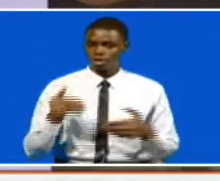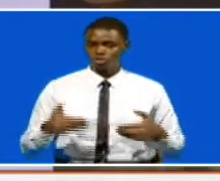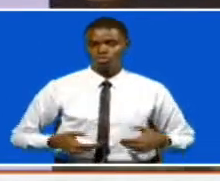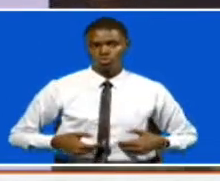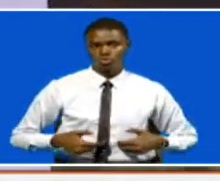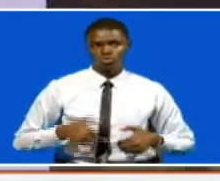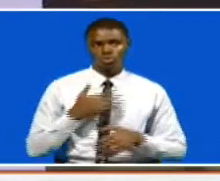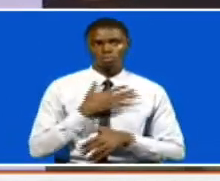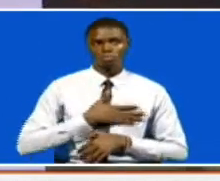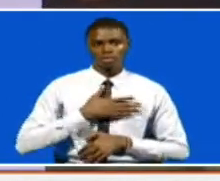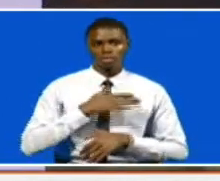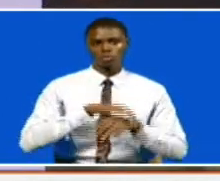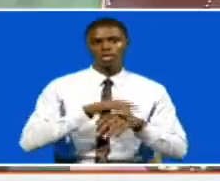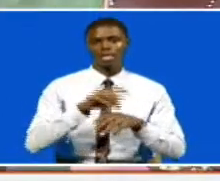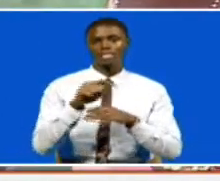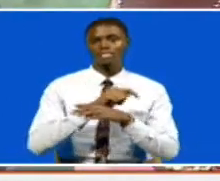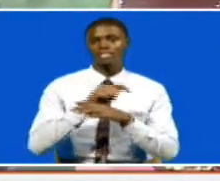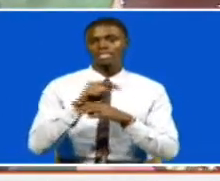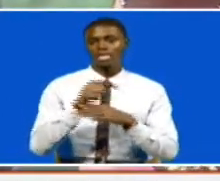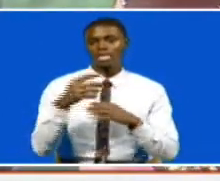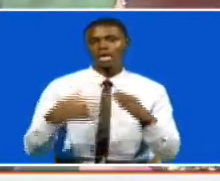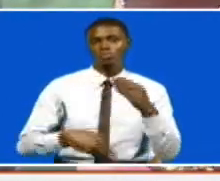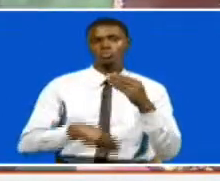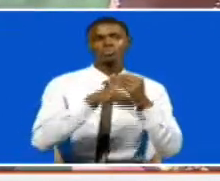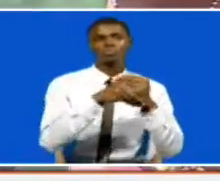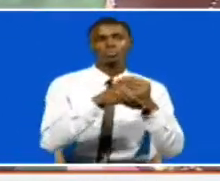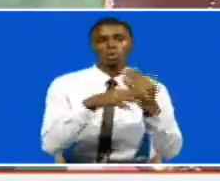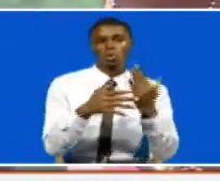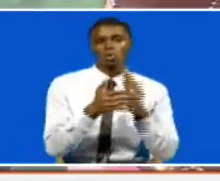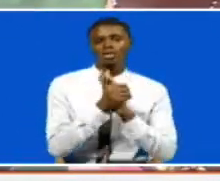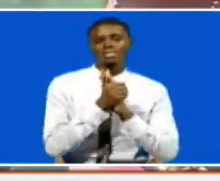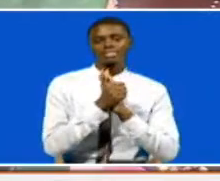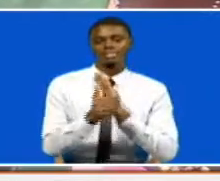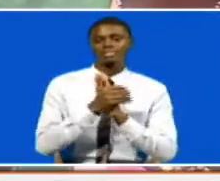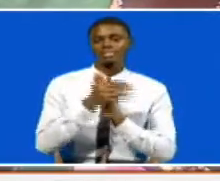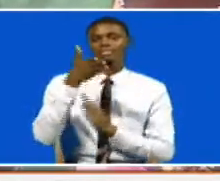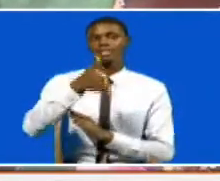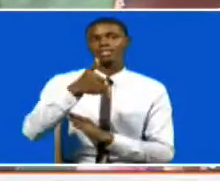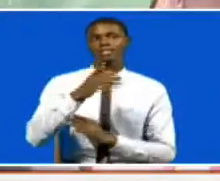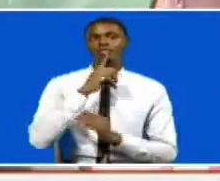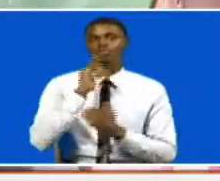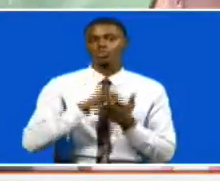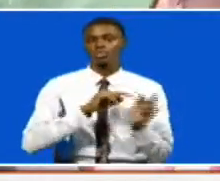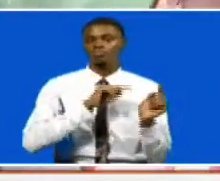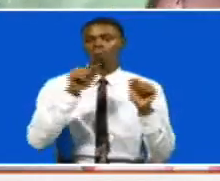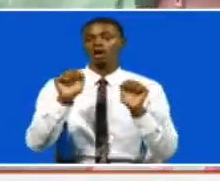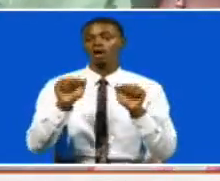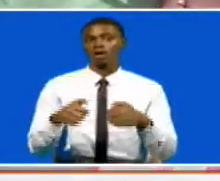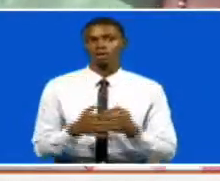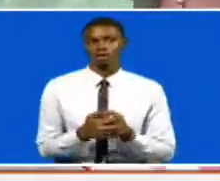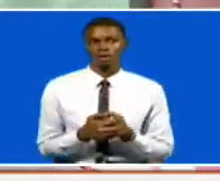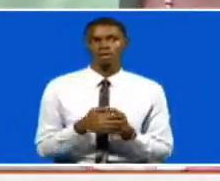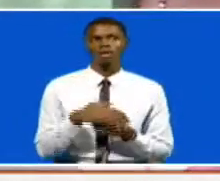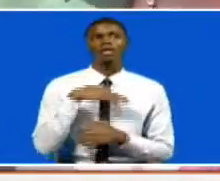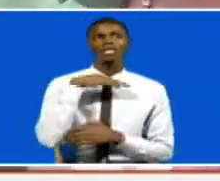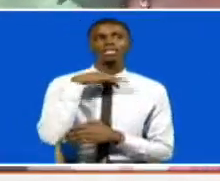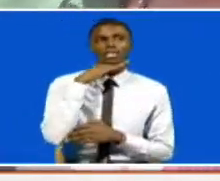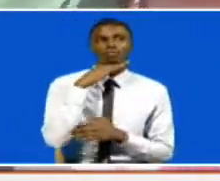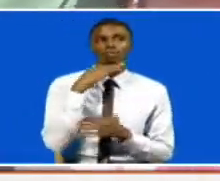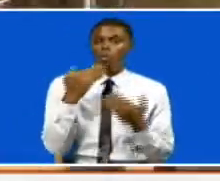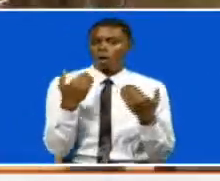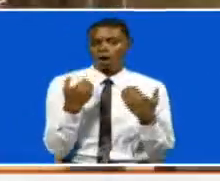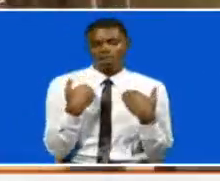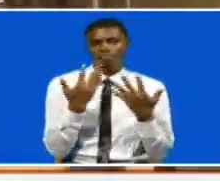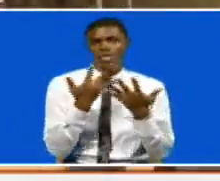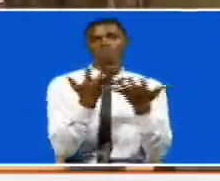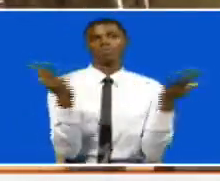at least wapate training fulani ama ujuzi ya huku ndio wapelekwe huku. Na kipo kweli iko pale